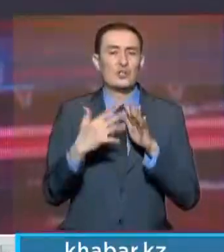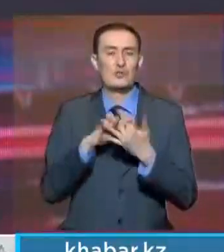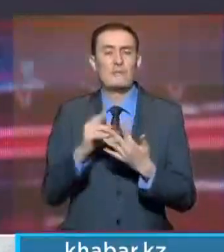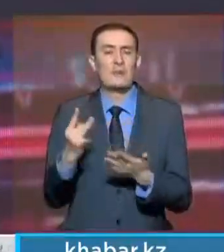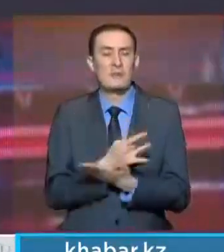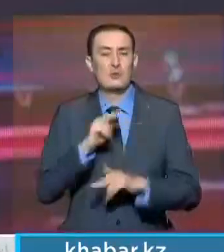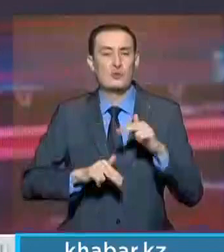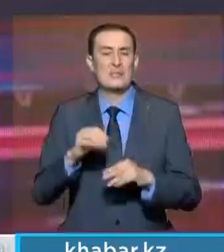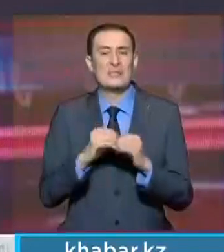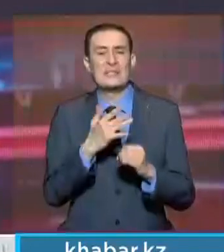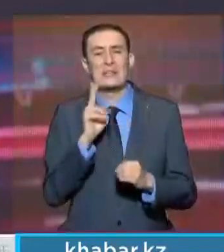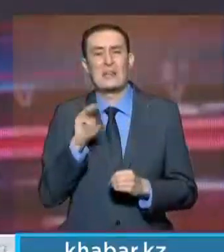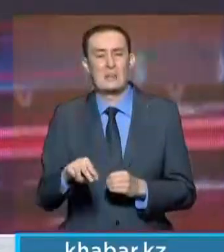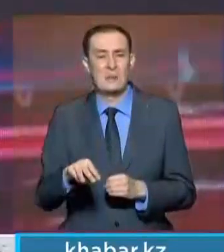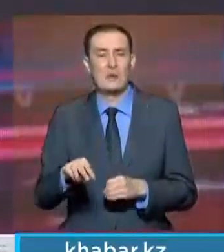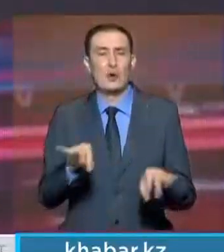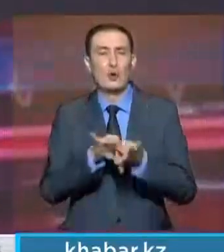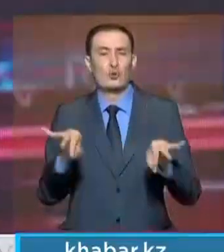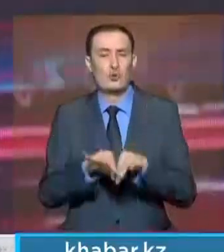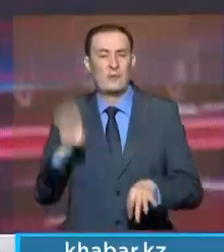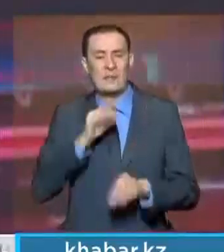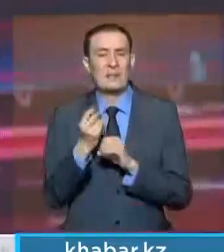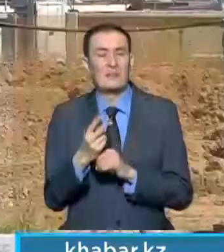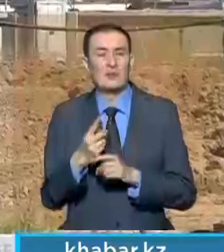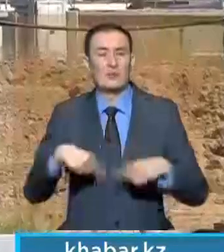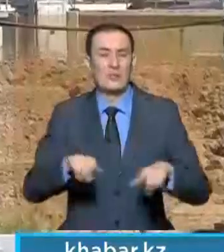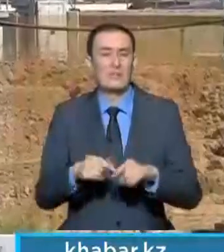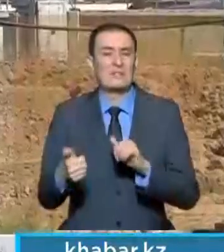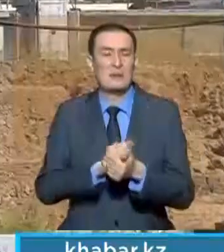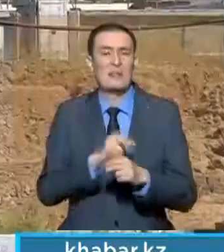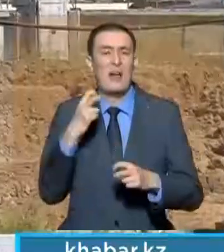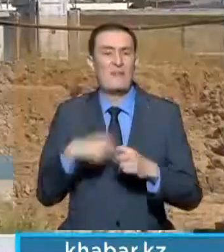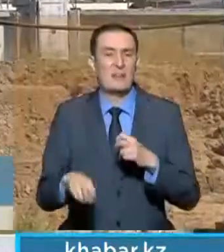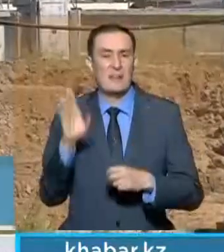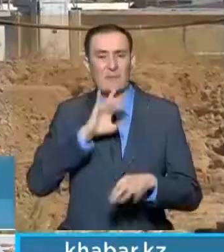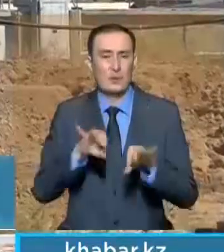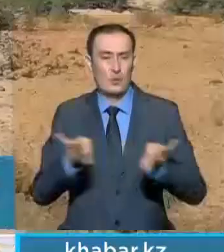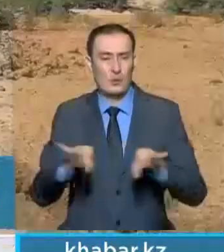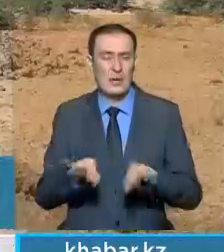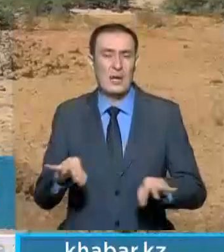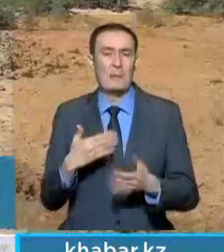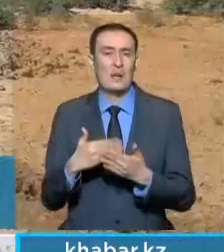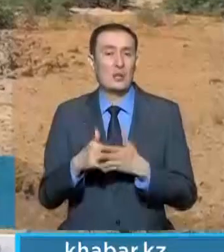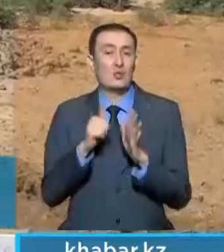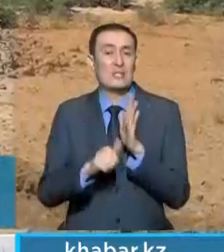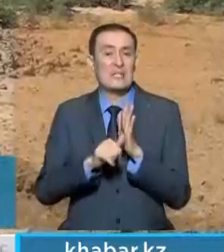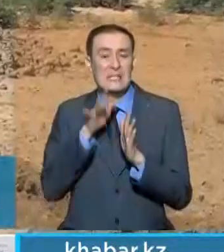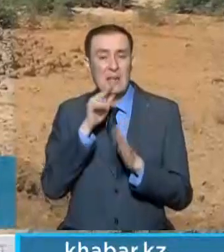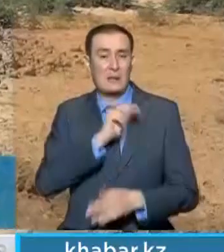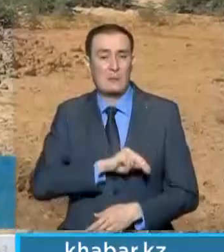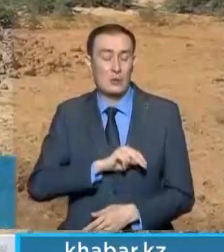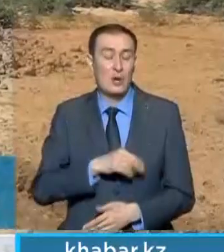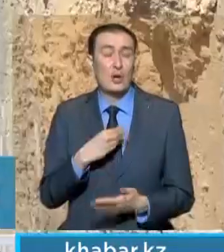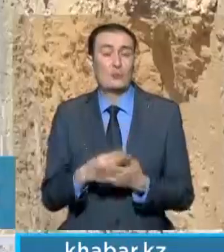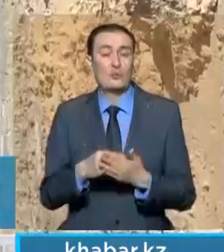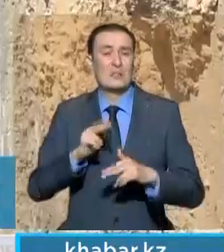впервые тянут десятки километров коммуникаций на двенадцати участках заменят аварийные водопроводные системы которым порядка 60 лет